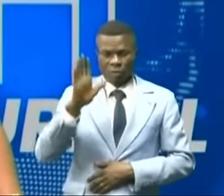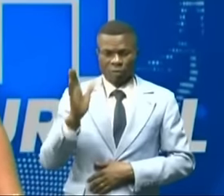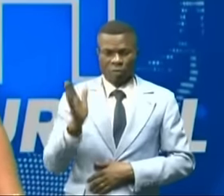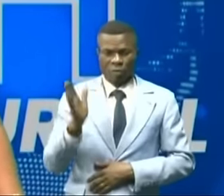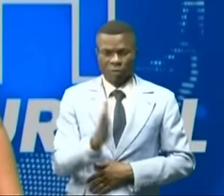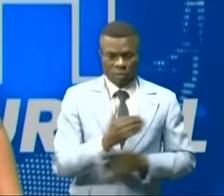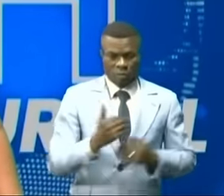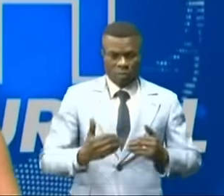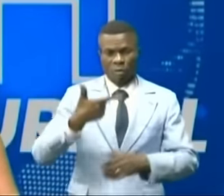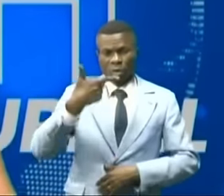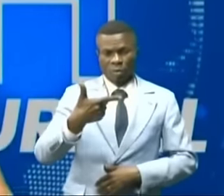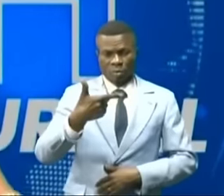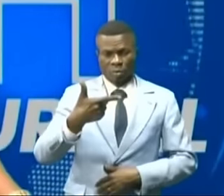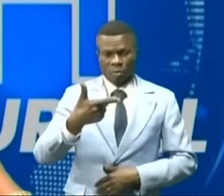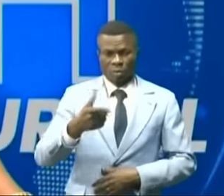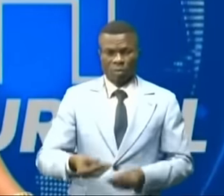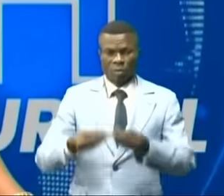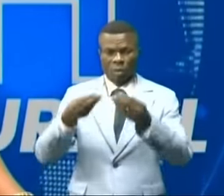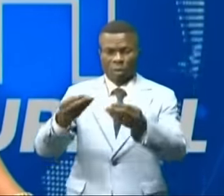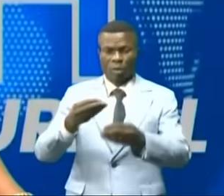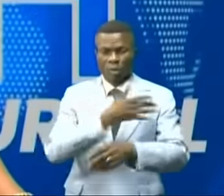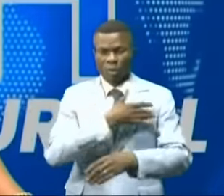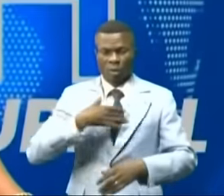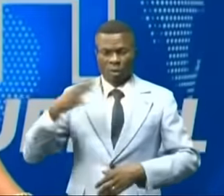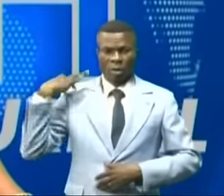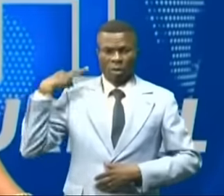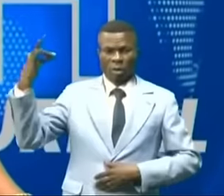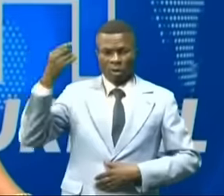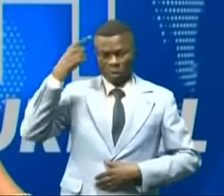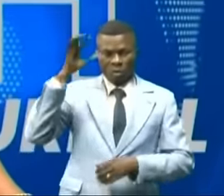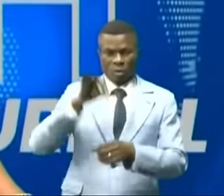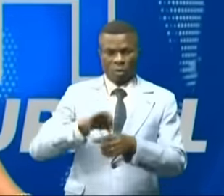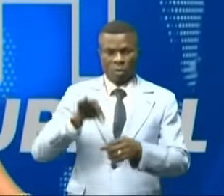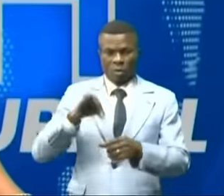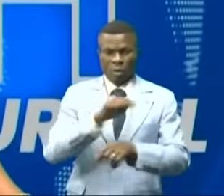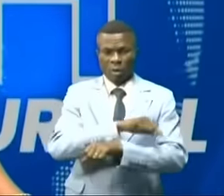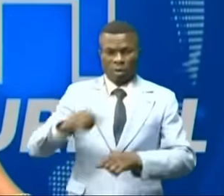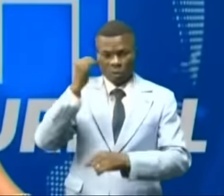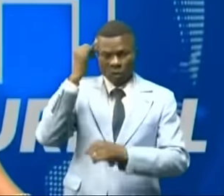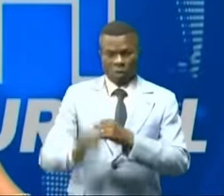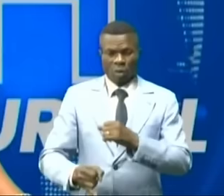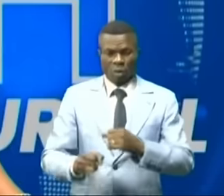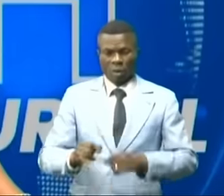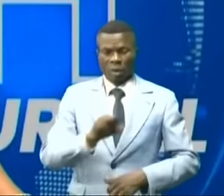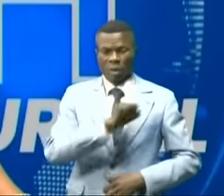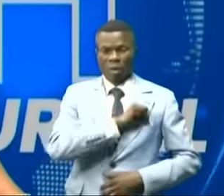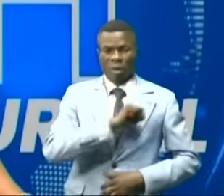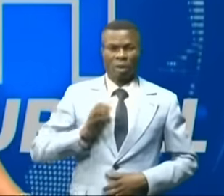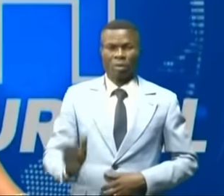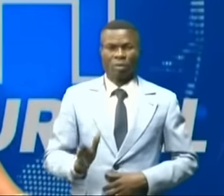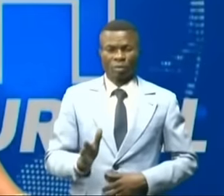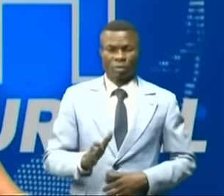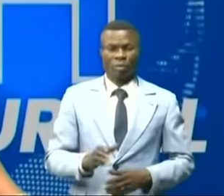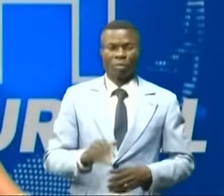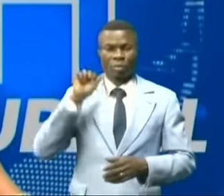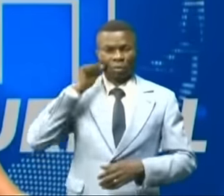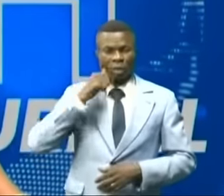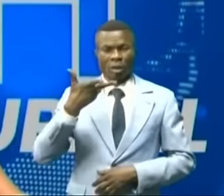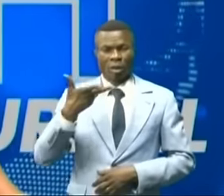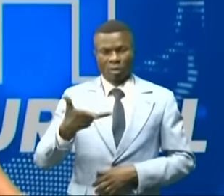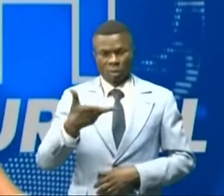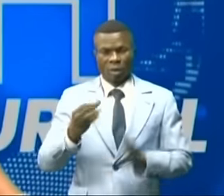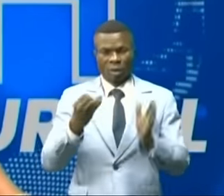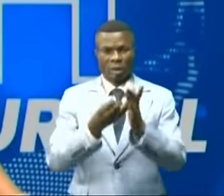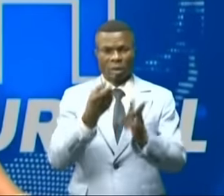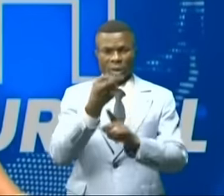Poursuite ce mardi du dépôt des candidatures pour l'élection du bureau définitif du Sénat. Demain, mercredi 7